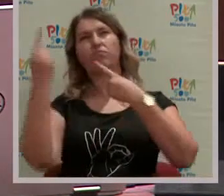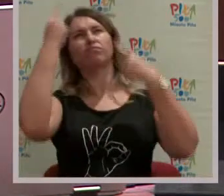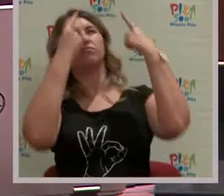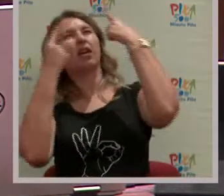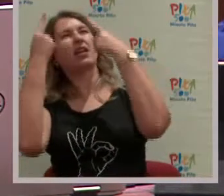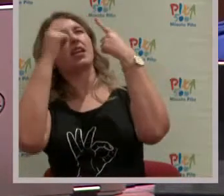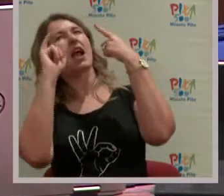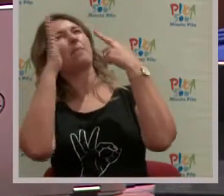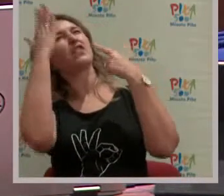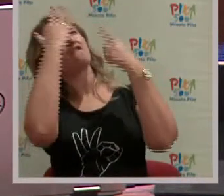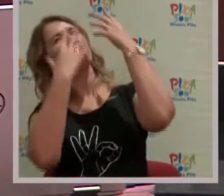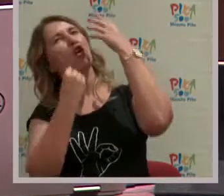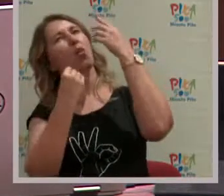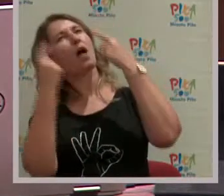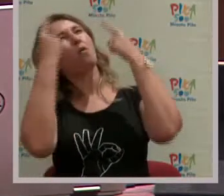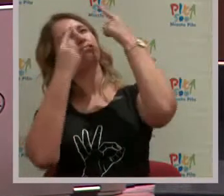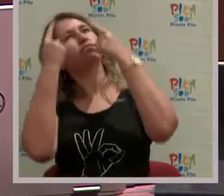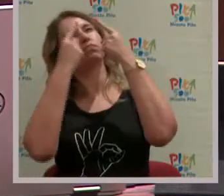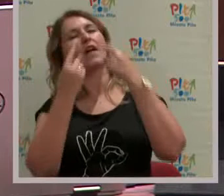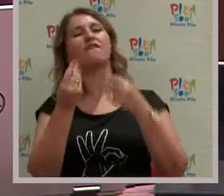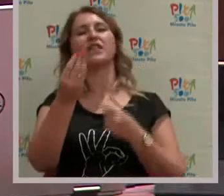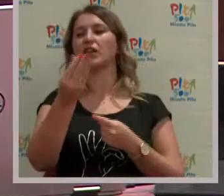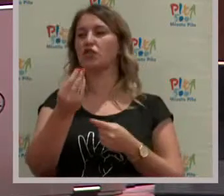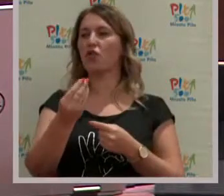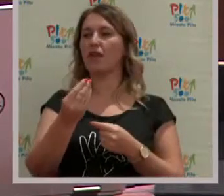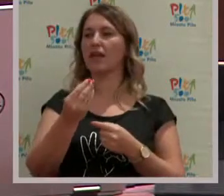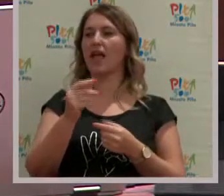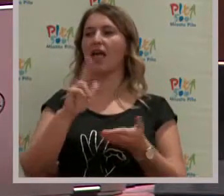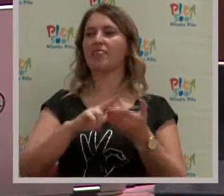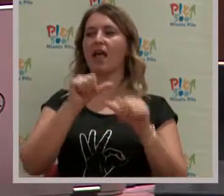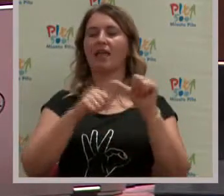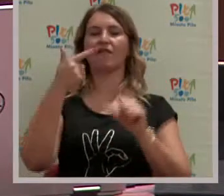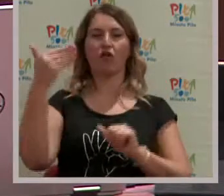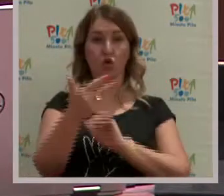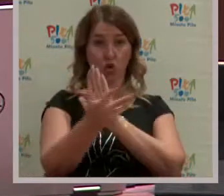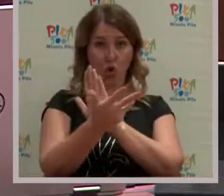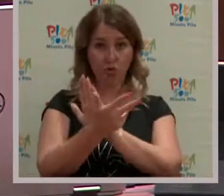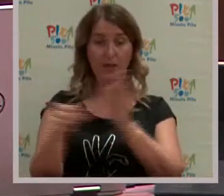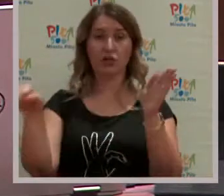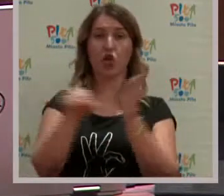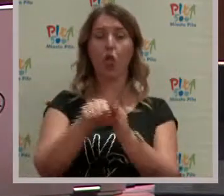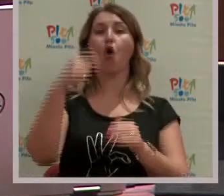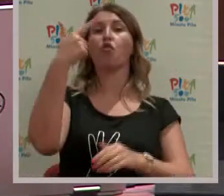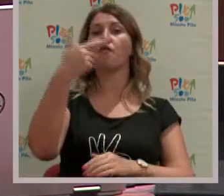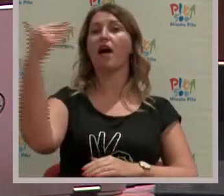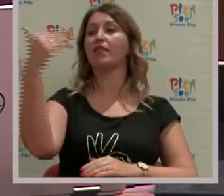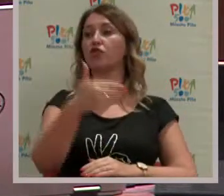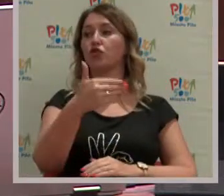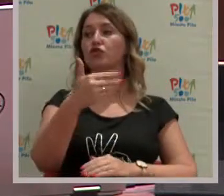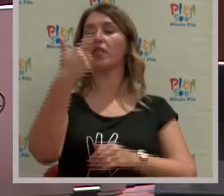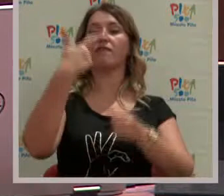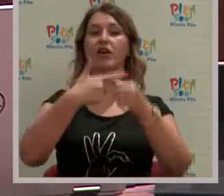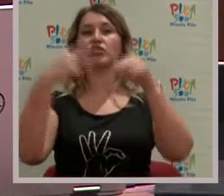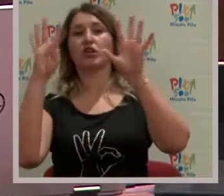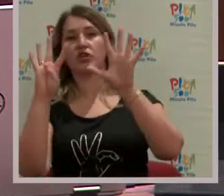druk numer 1051 w imieniu Prezydenta punktem zreferuje Skarbnik Gminy Piła Pani Ewelina Ślugańska bardzo proszę Pani Skarbnik